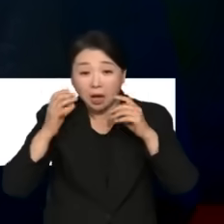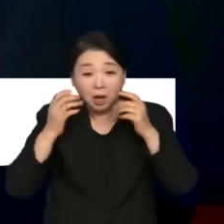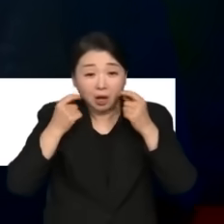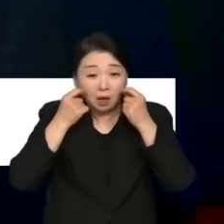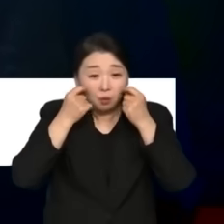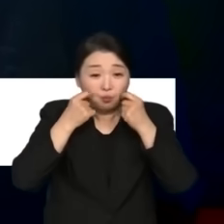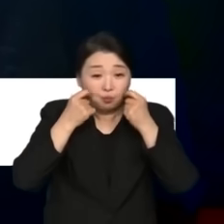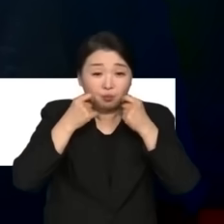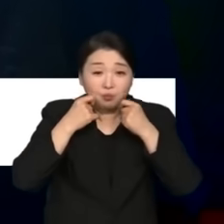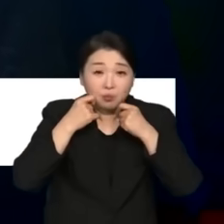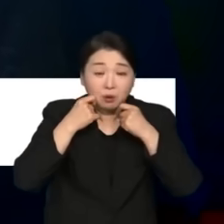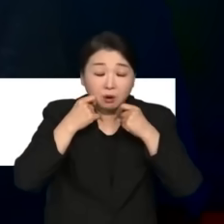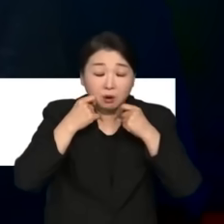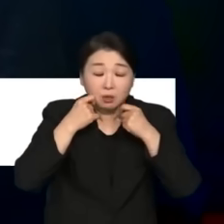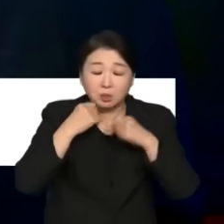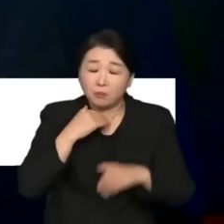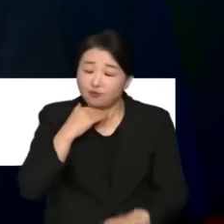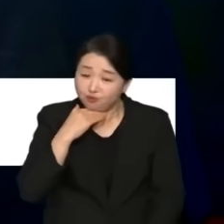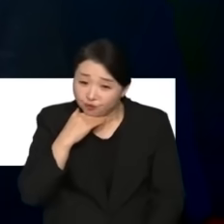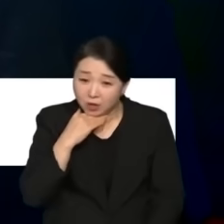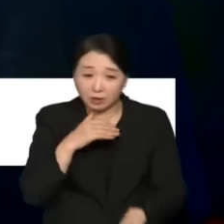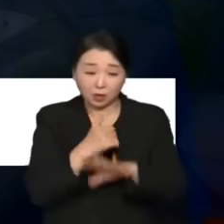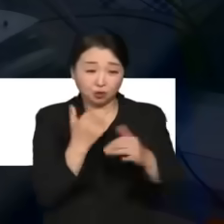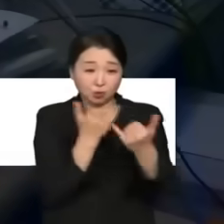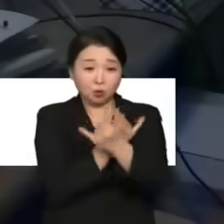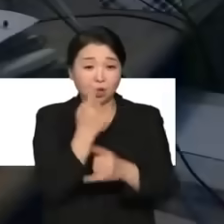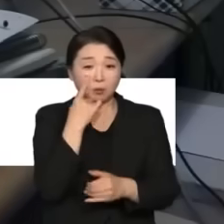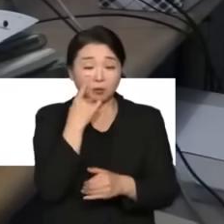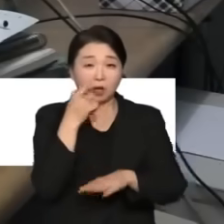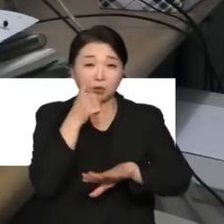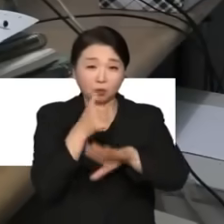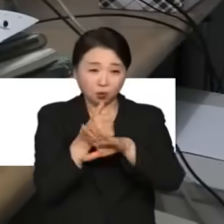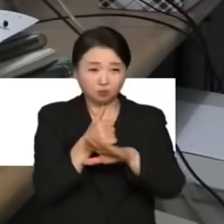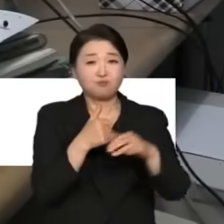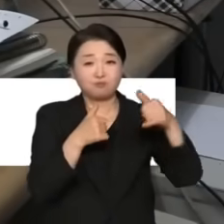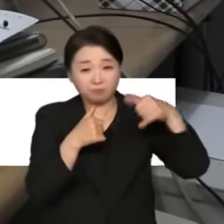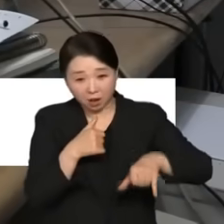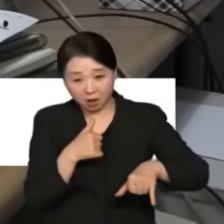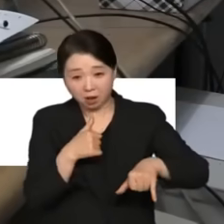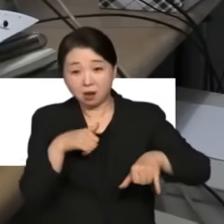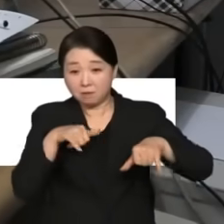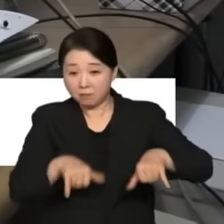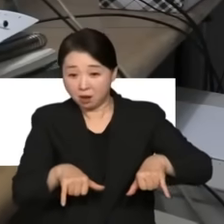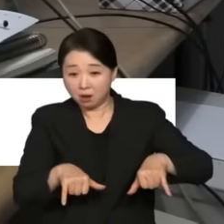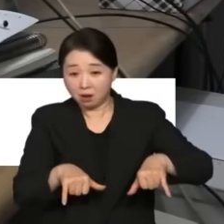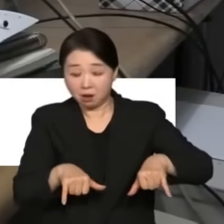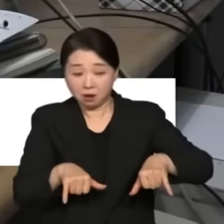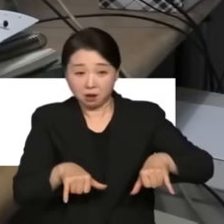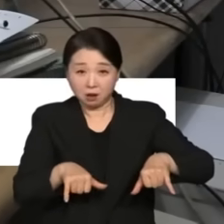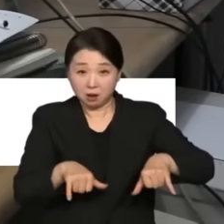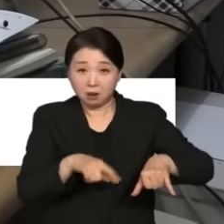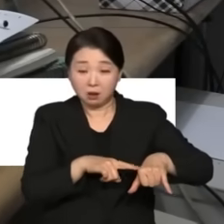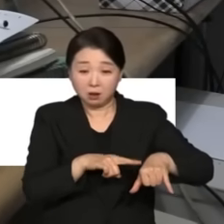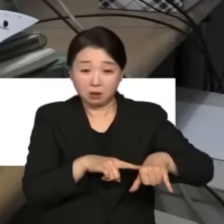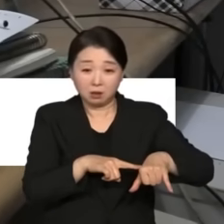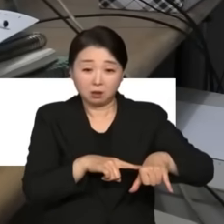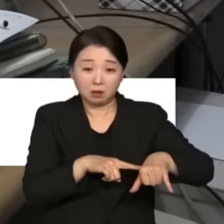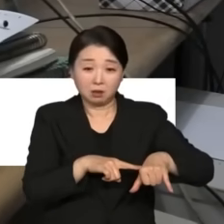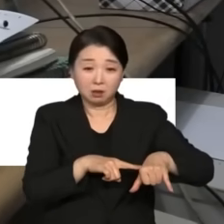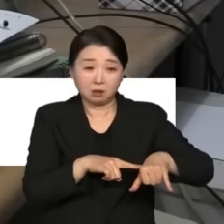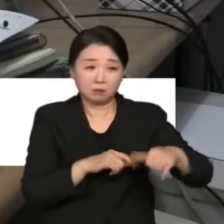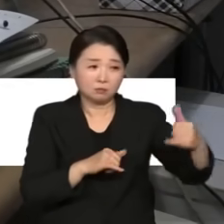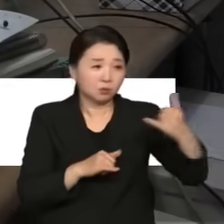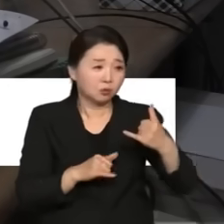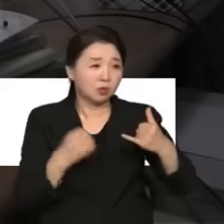울었어요 잠시후에 통화하자 전화가 끊겼죠 그분이 전화가